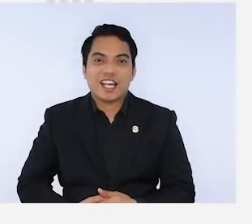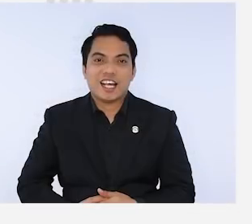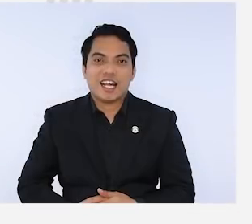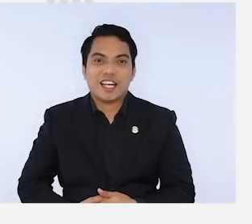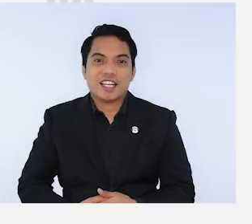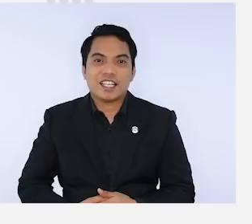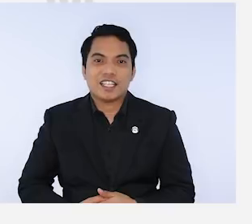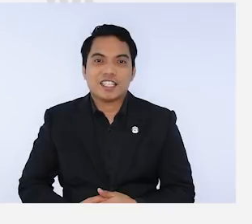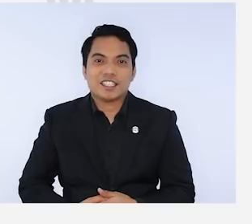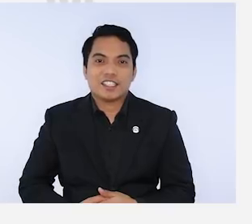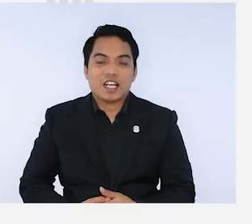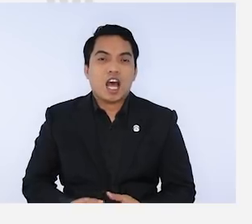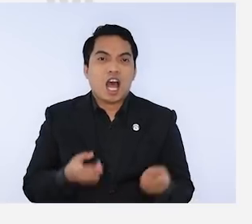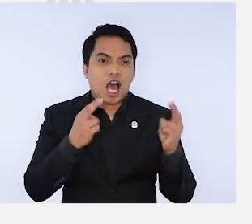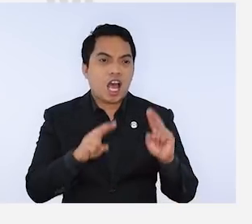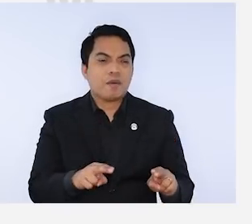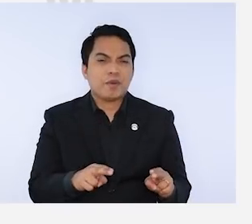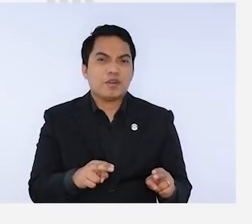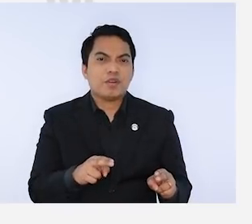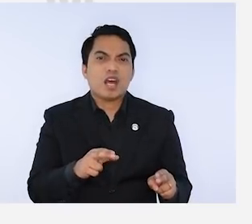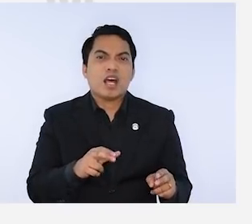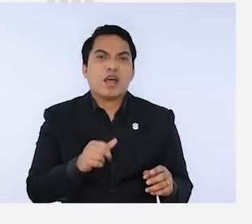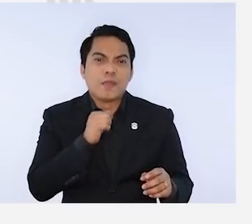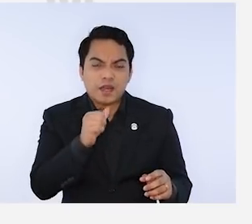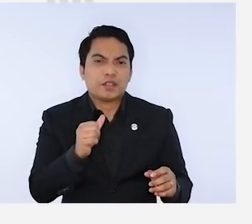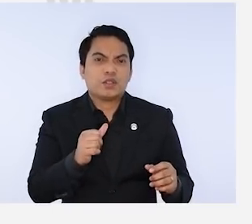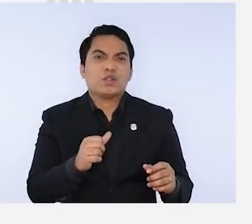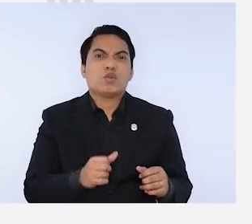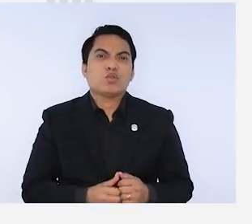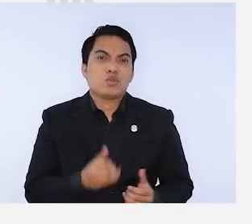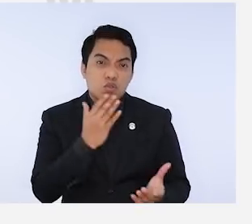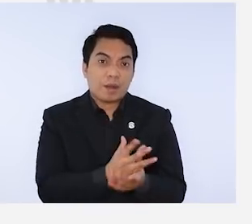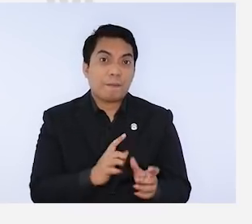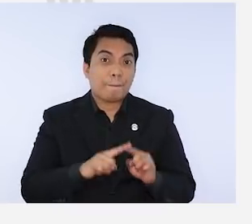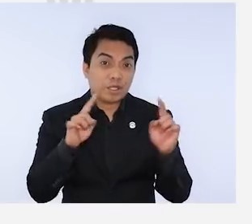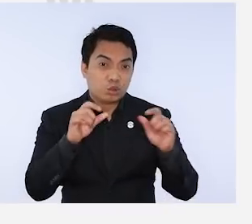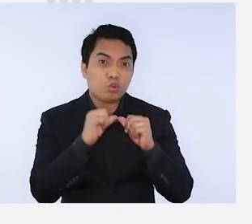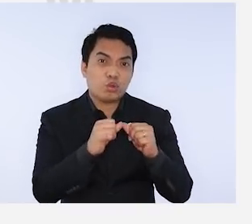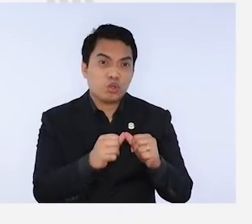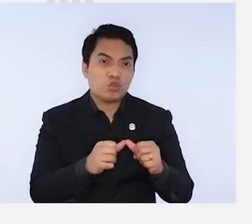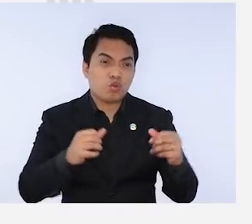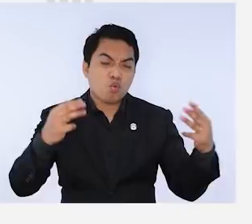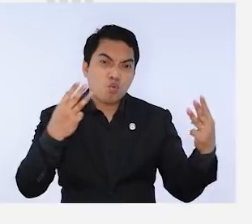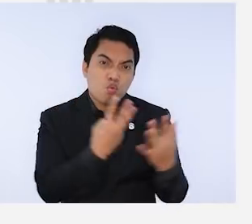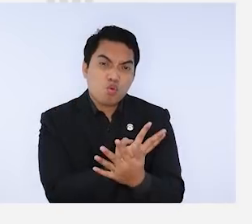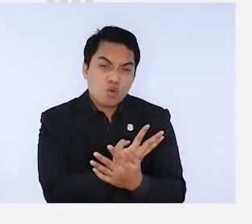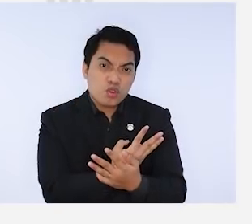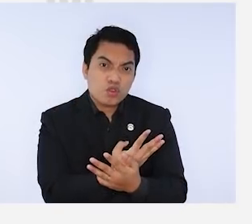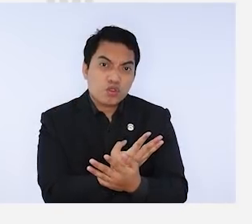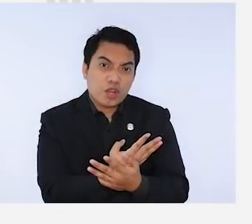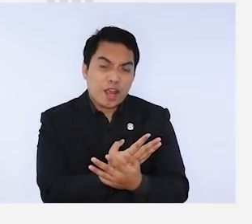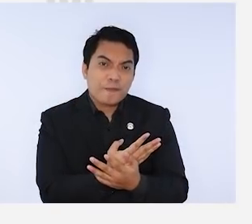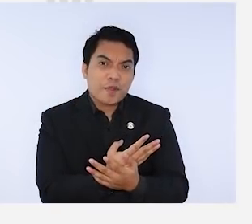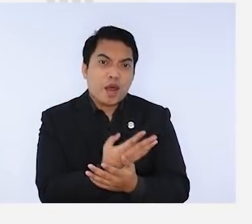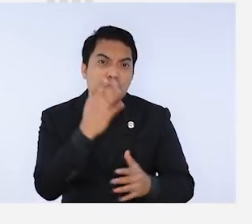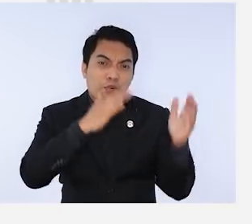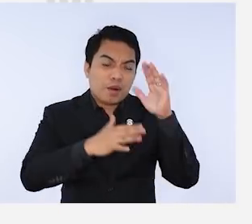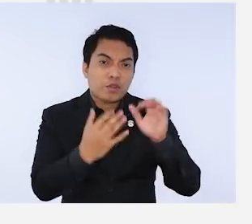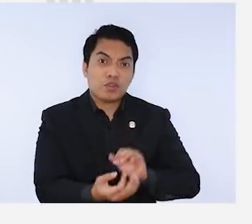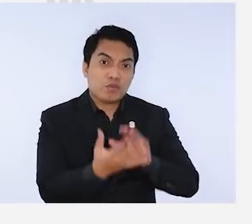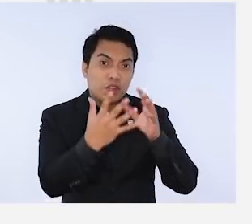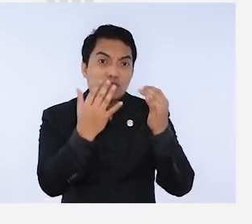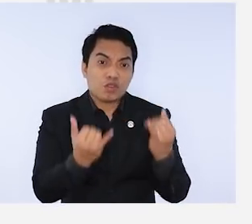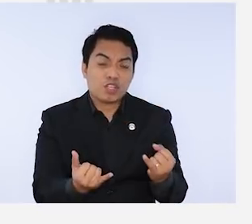Tila hindi tumitigil bagkus ay dumarami at bumibigat pa ang mga suliranin na kinakaharap ngayon ng mga mamamayan sa iba't